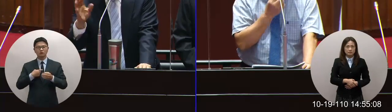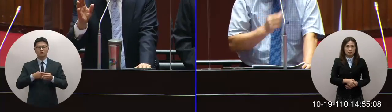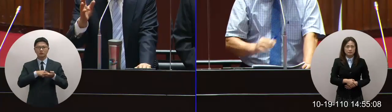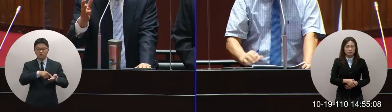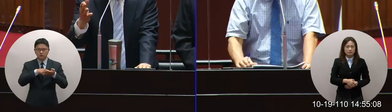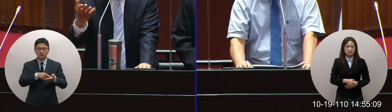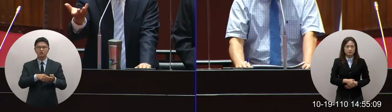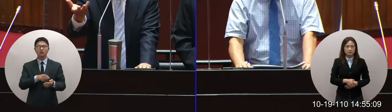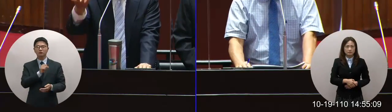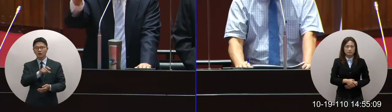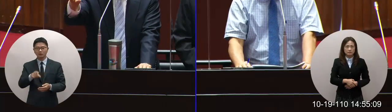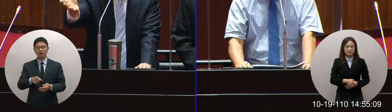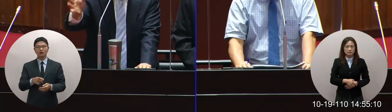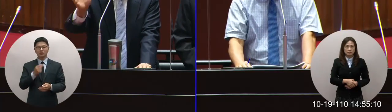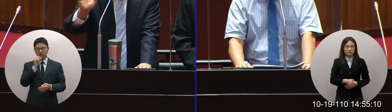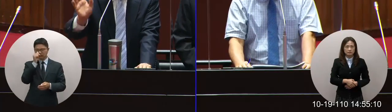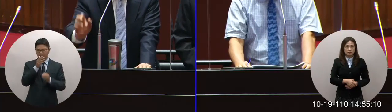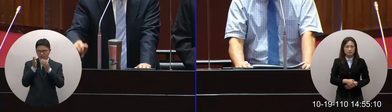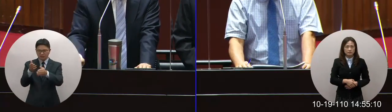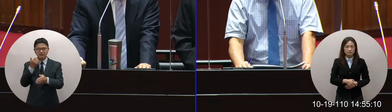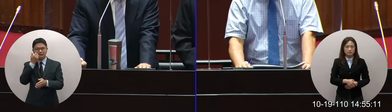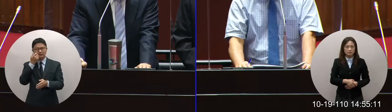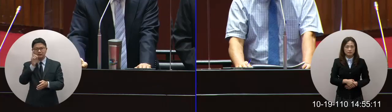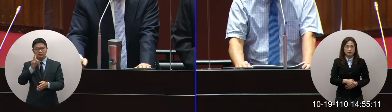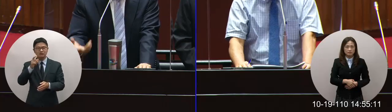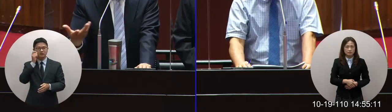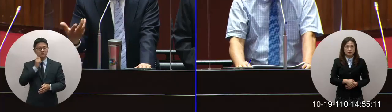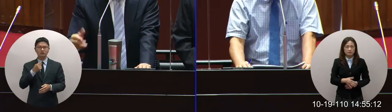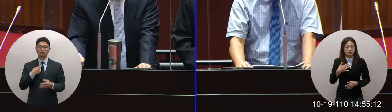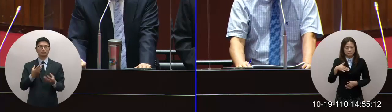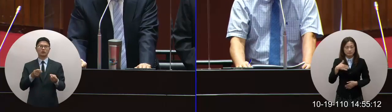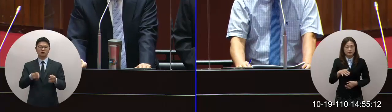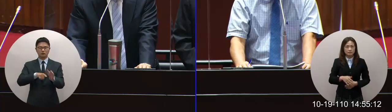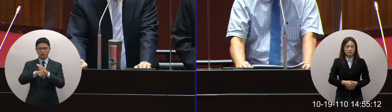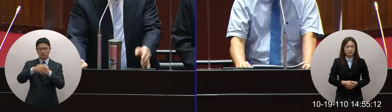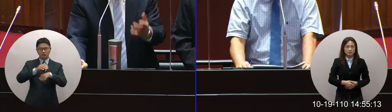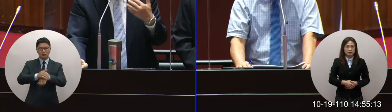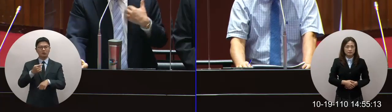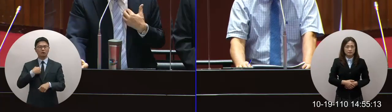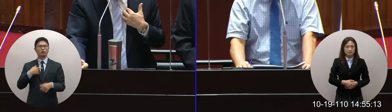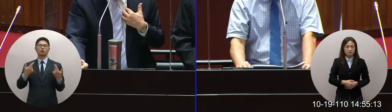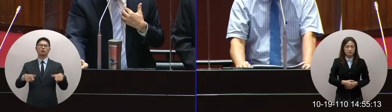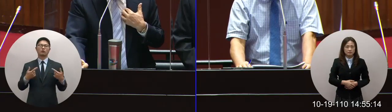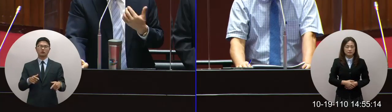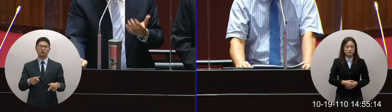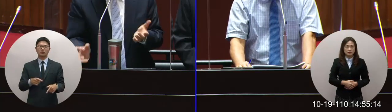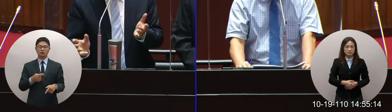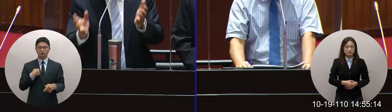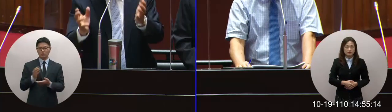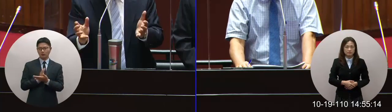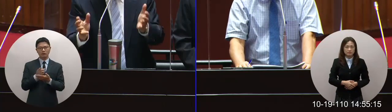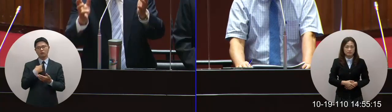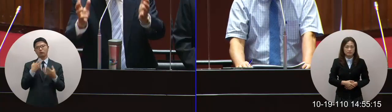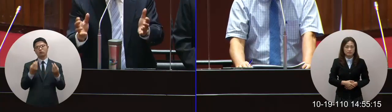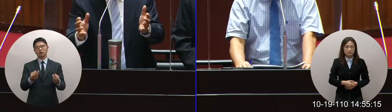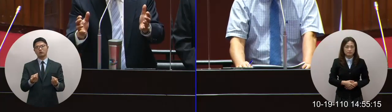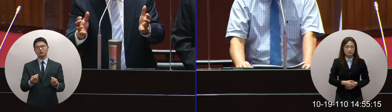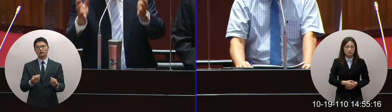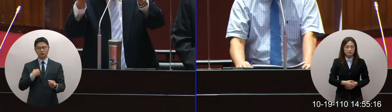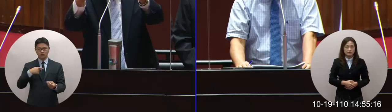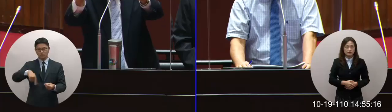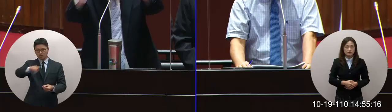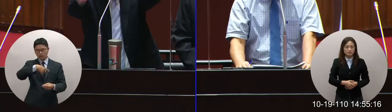偏到什么疫苗，因为我对这一方面不专业， 我了解， 我也没有评论啊。我的态度就是大家努